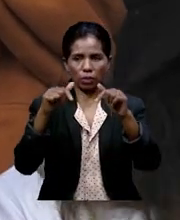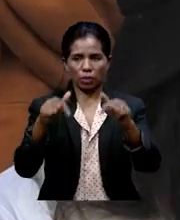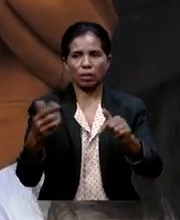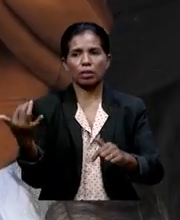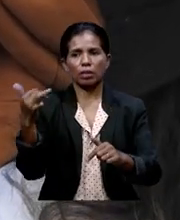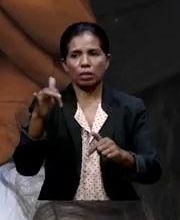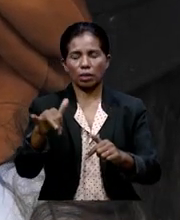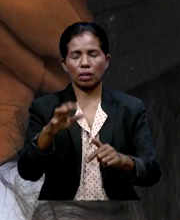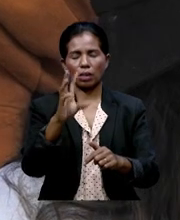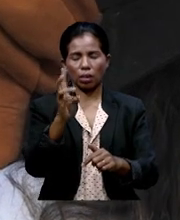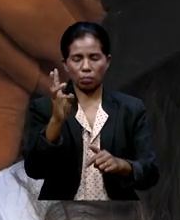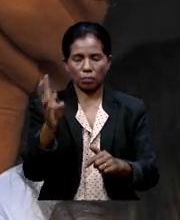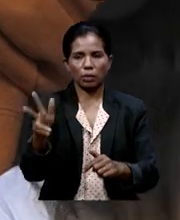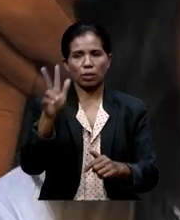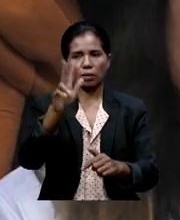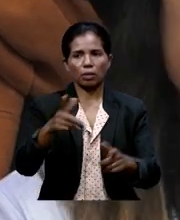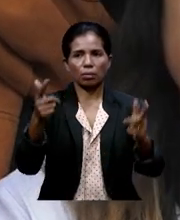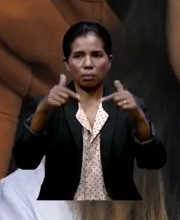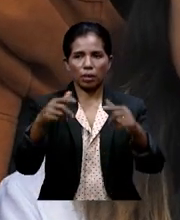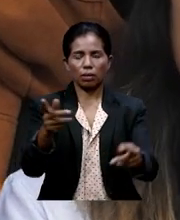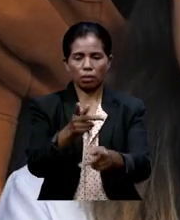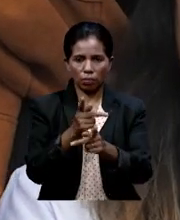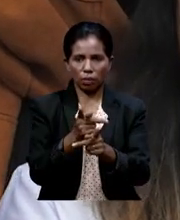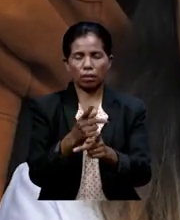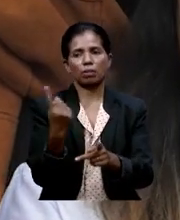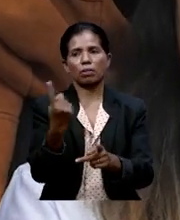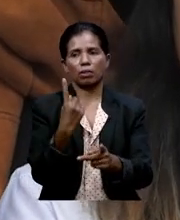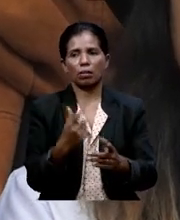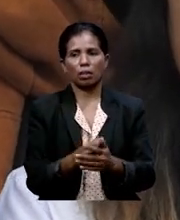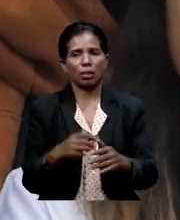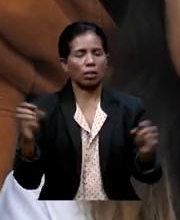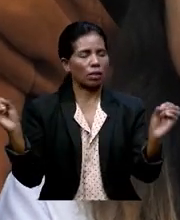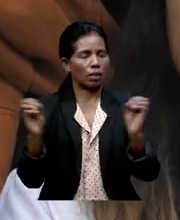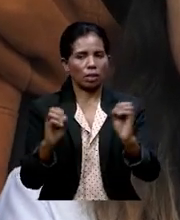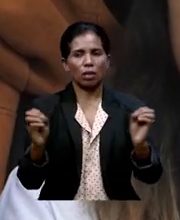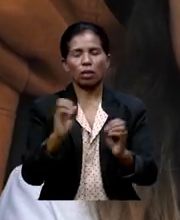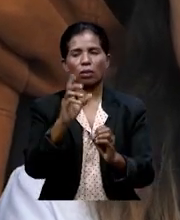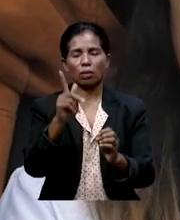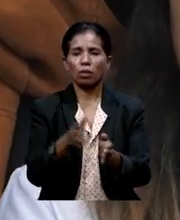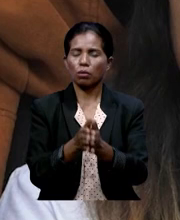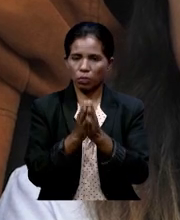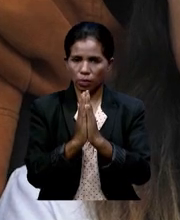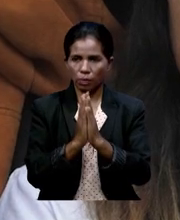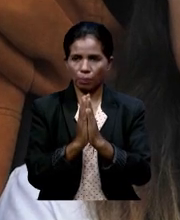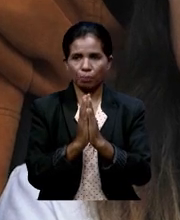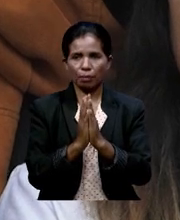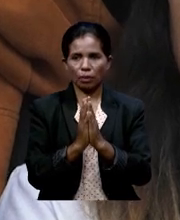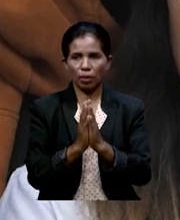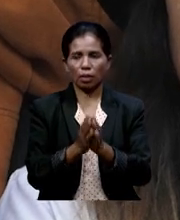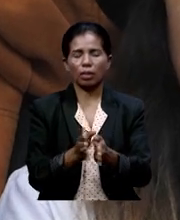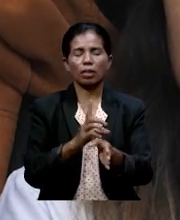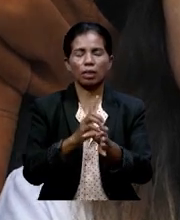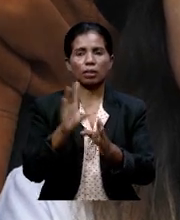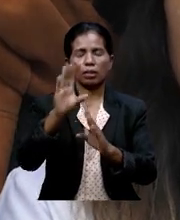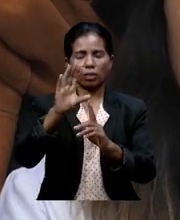sira 63 pessoas ne mai per asegura de. Lai ia buat tidak. Ai husu ba sep departemen tu